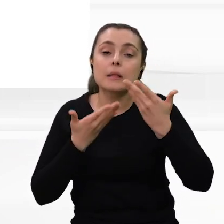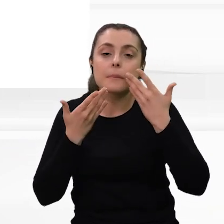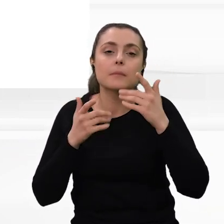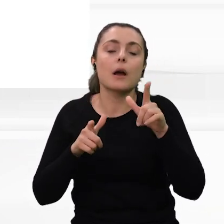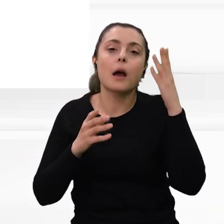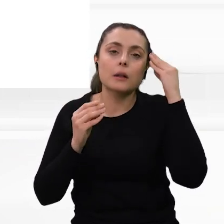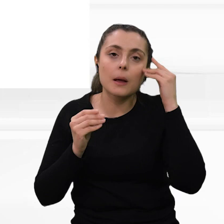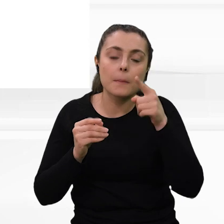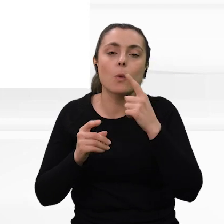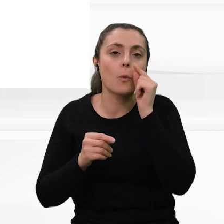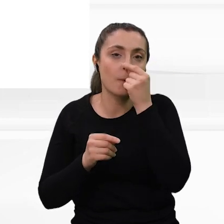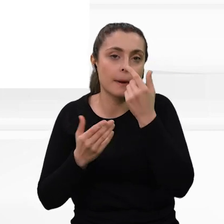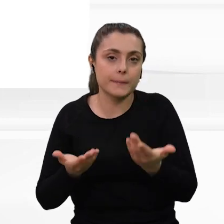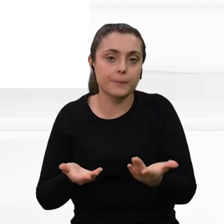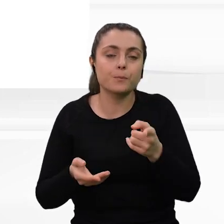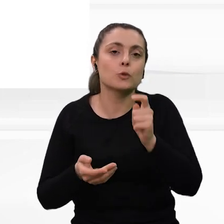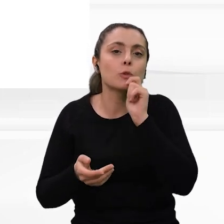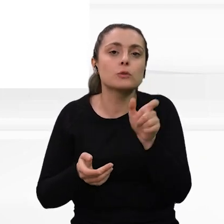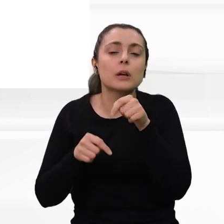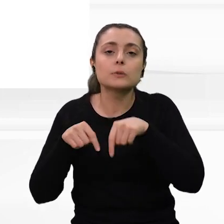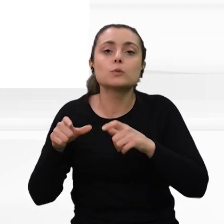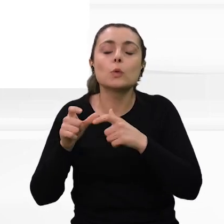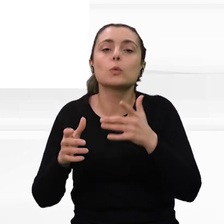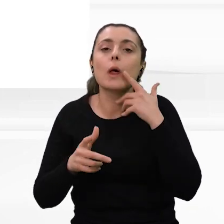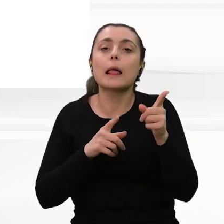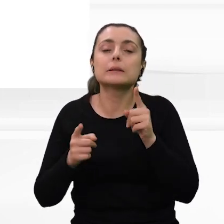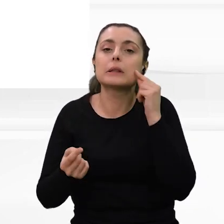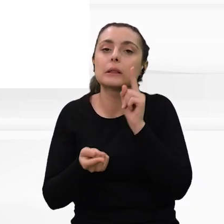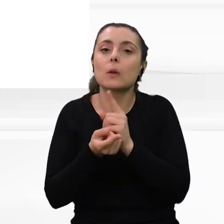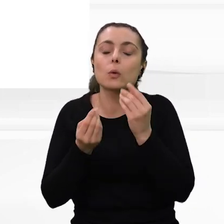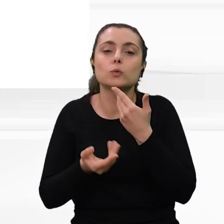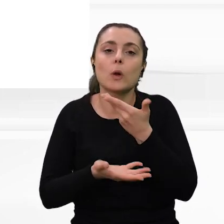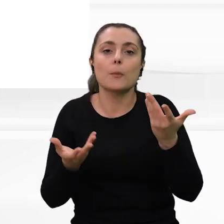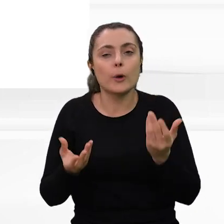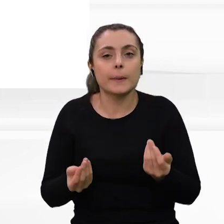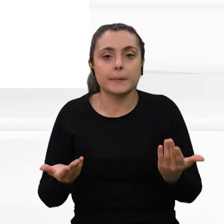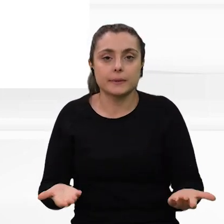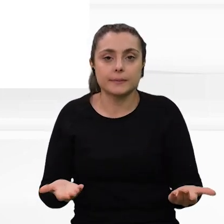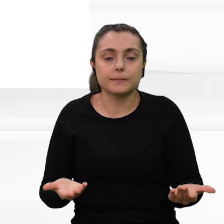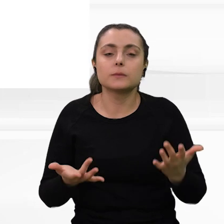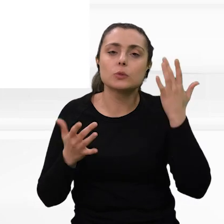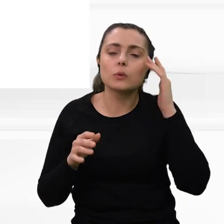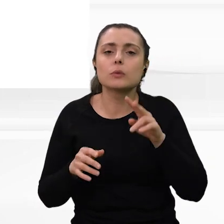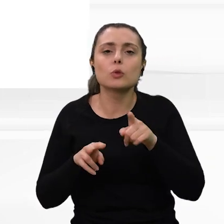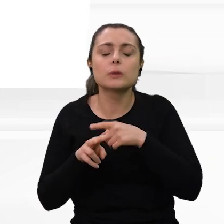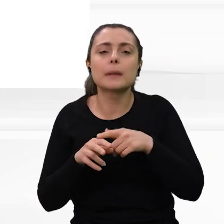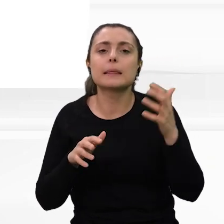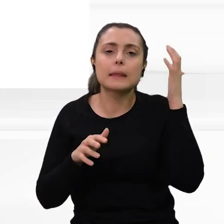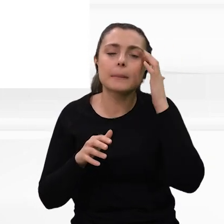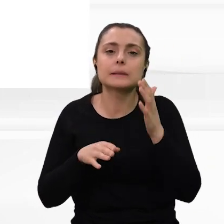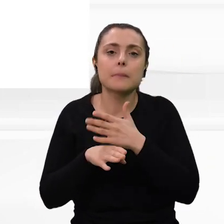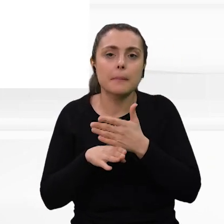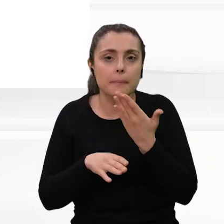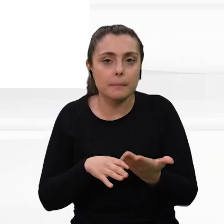kastedildiğini anlamak kolaydır bu sözler aşağıdaki sorulardan hangisine karşılık olarak söyle da olabilir kültürel yozlaşmanın